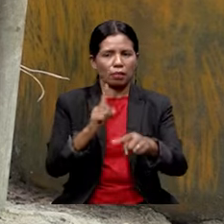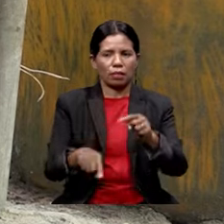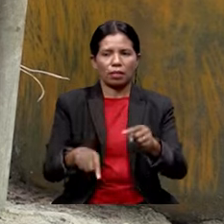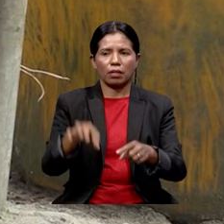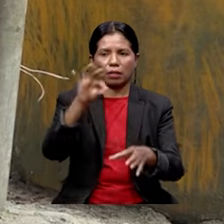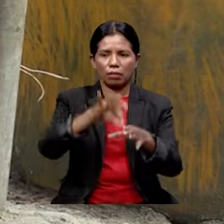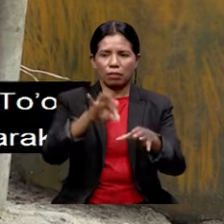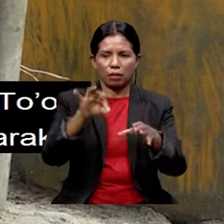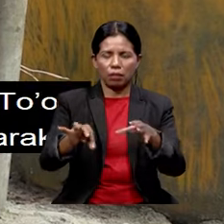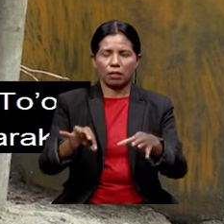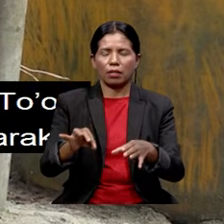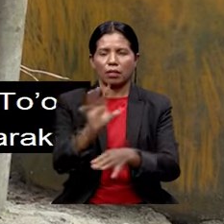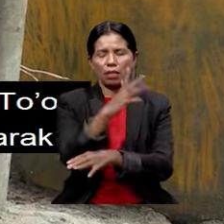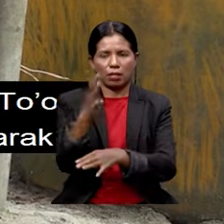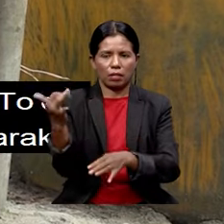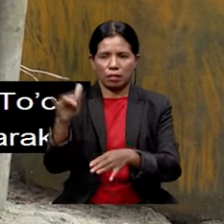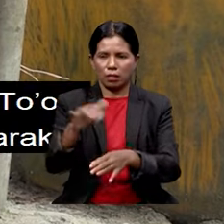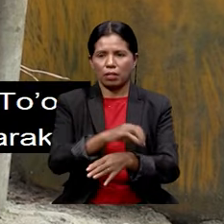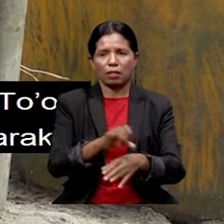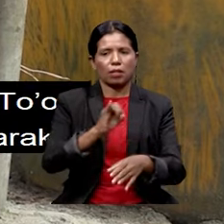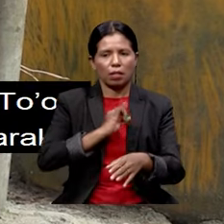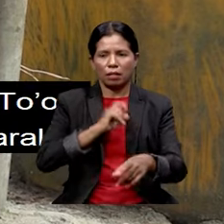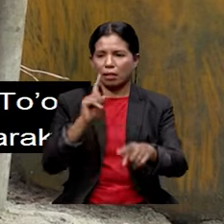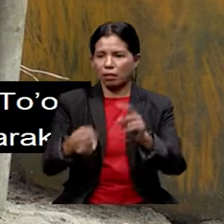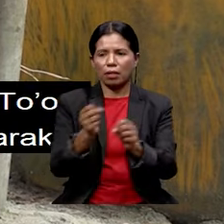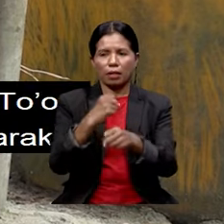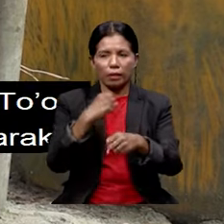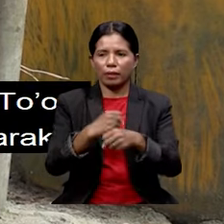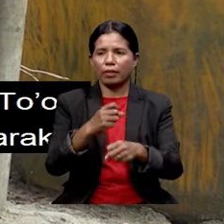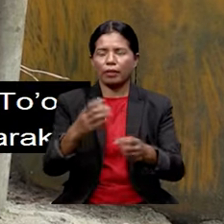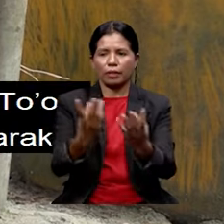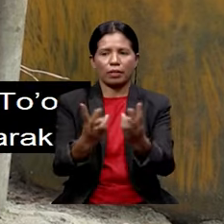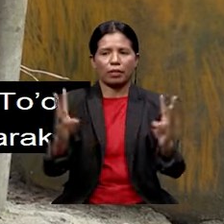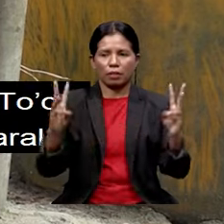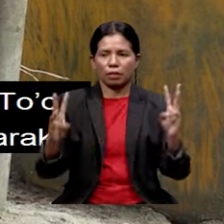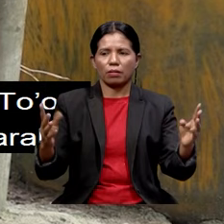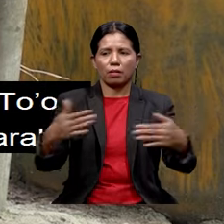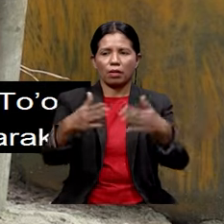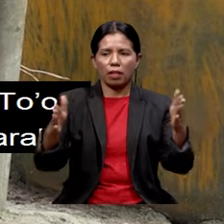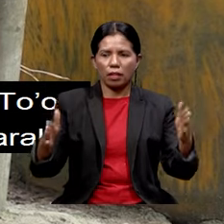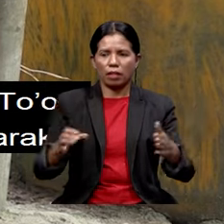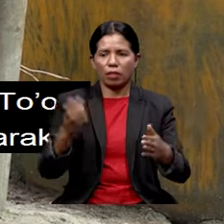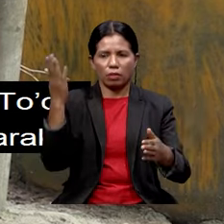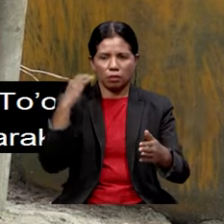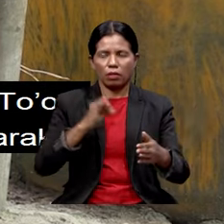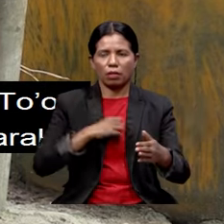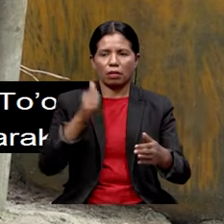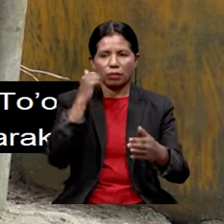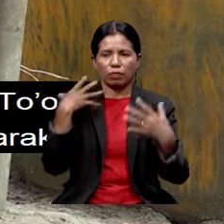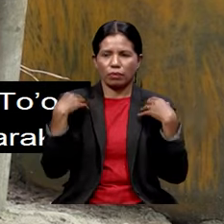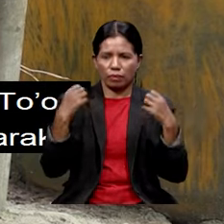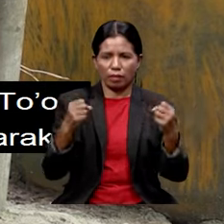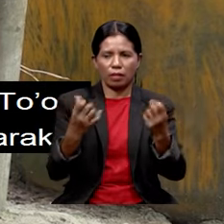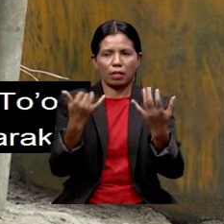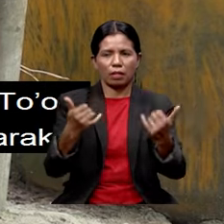nupe. Lutut tarifayo anak kahin fai. Ka upe, Inta tanau ina fai inta ia